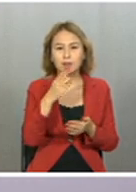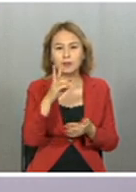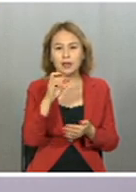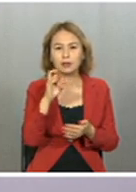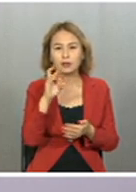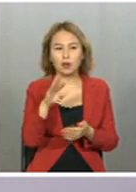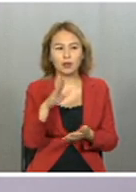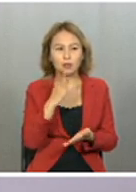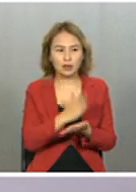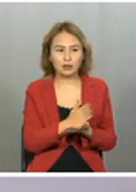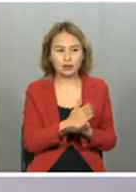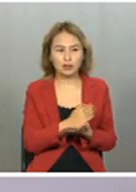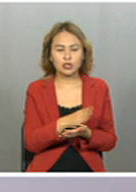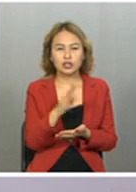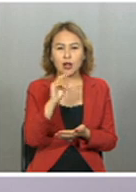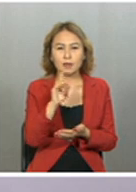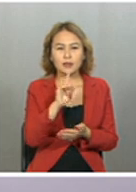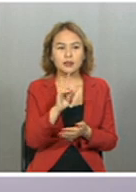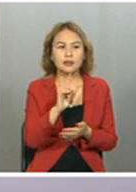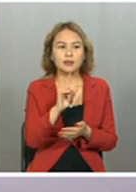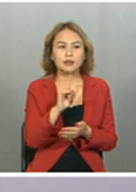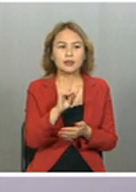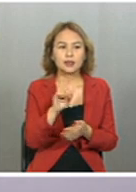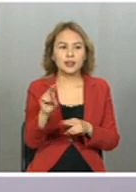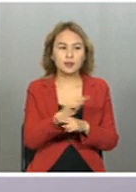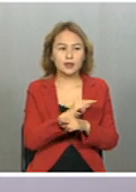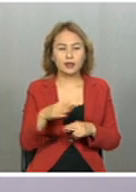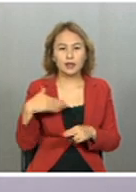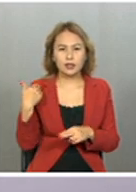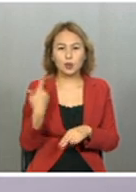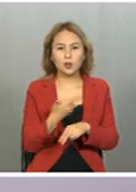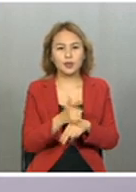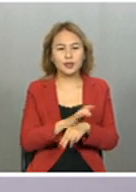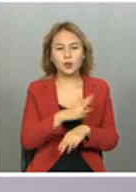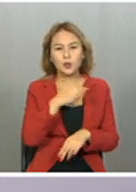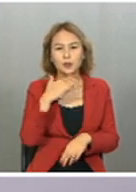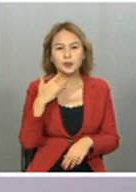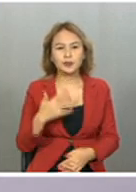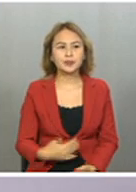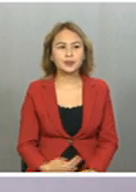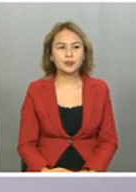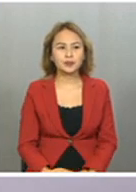кездеседі. Жалбыздың емдік қасиеті өте көп.